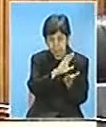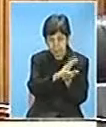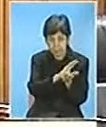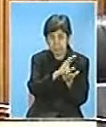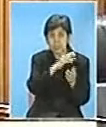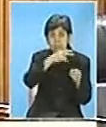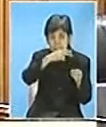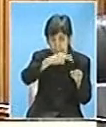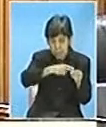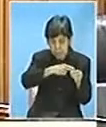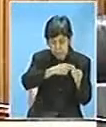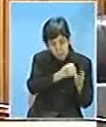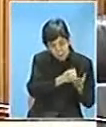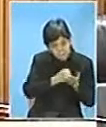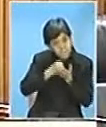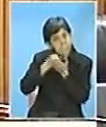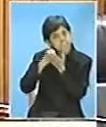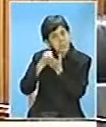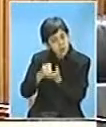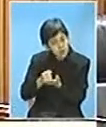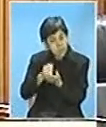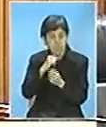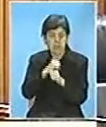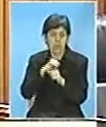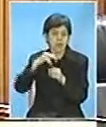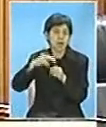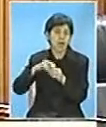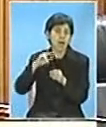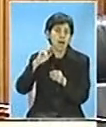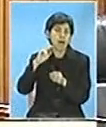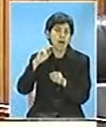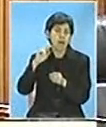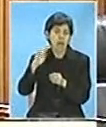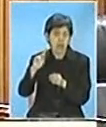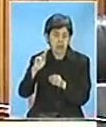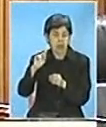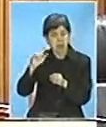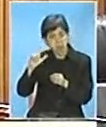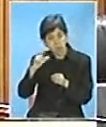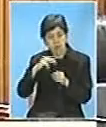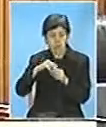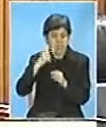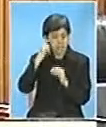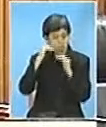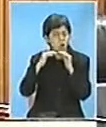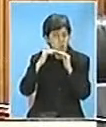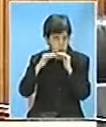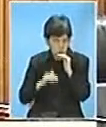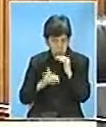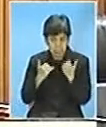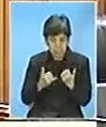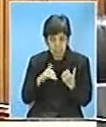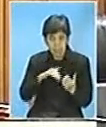องทุนน้ำมันซึ่งไปชดเชยในส่วนของก๊าซในส่วนนี้ก็น่าจะลดลงซึ่งก็น่าจะทำให้ในส่วนนี้ในส่วน